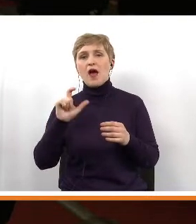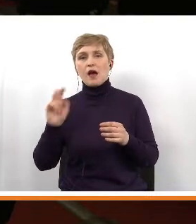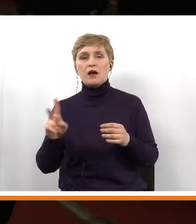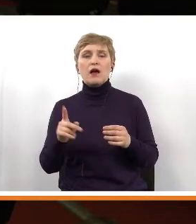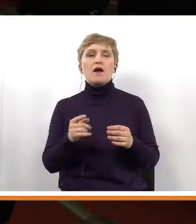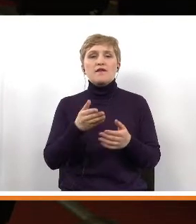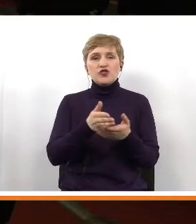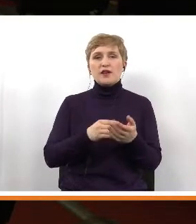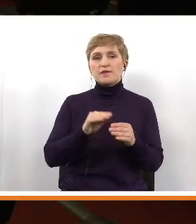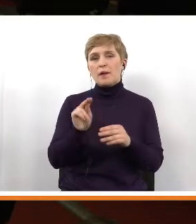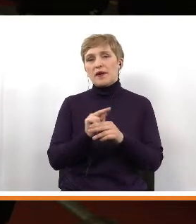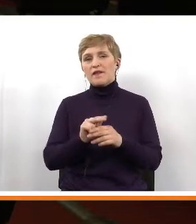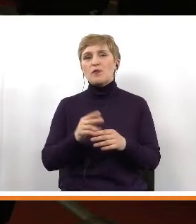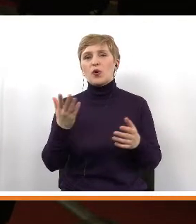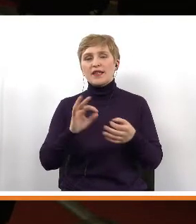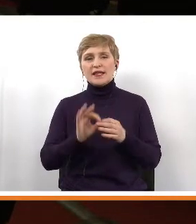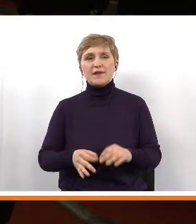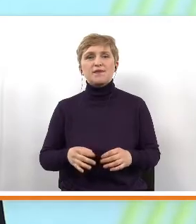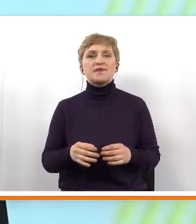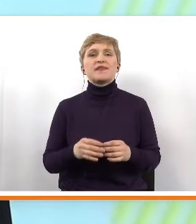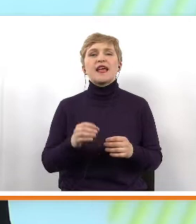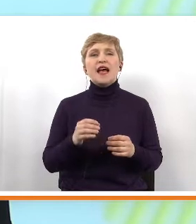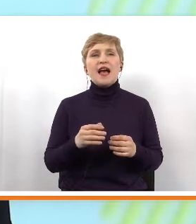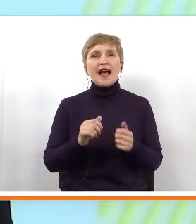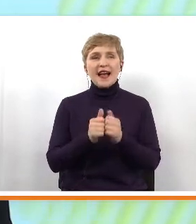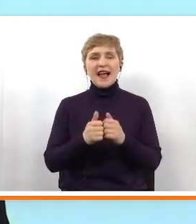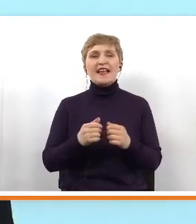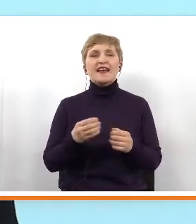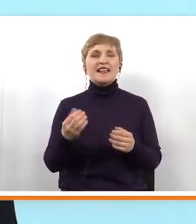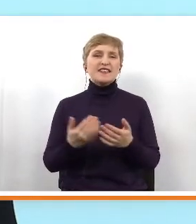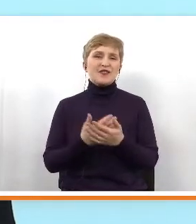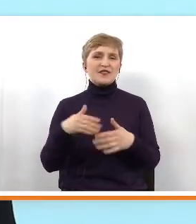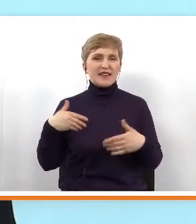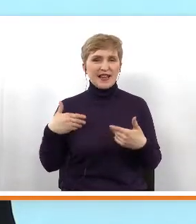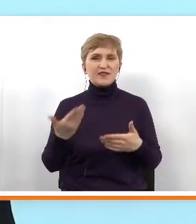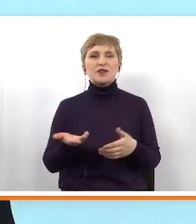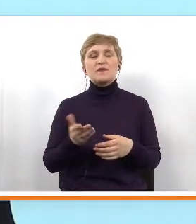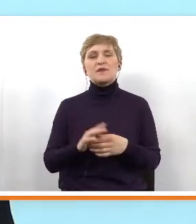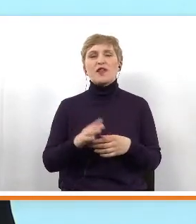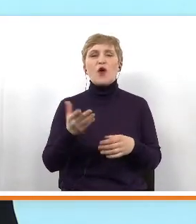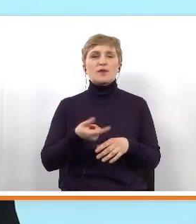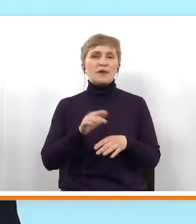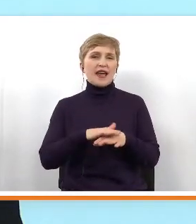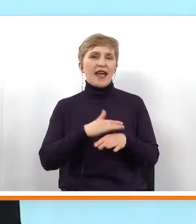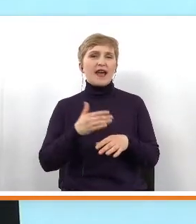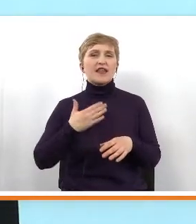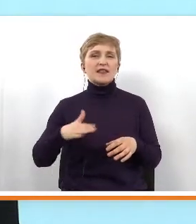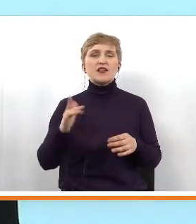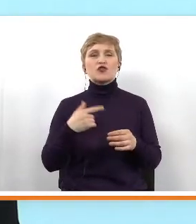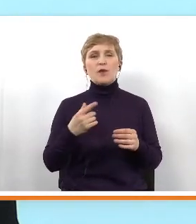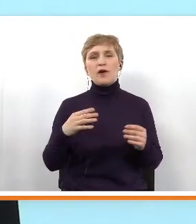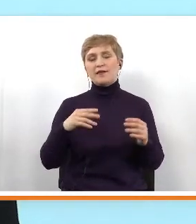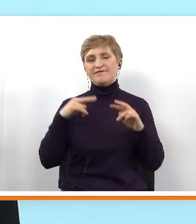более детально. Алла, прошу. Да, Светлана, спасибо большое. Коллеги, еще раз добрый день. Очень приятно, что мы сегодня собрались в очном формате